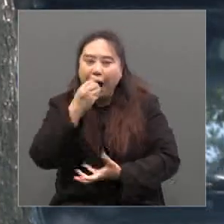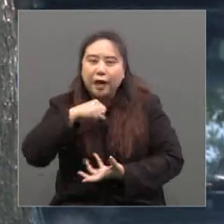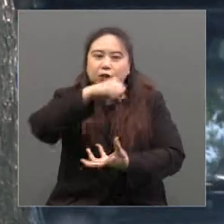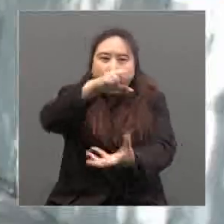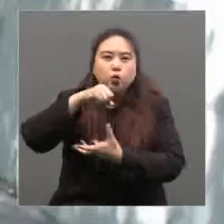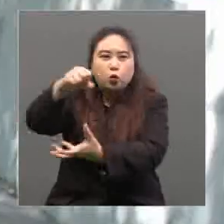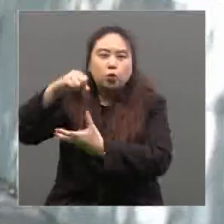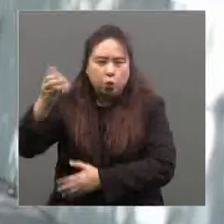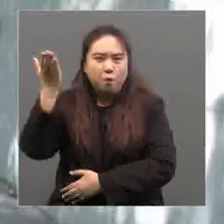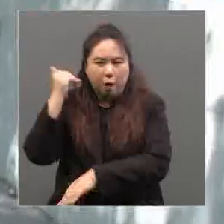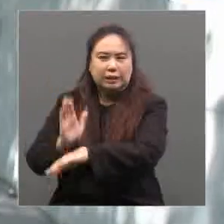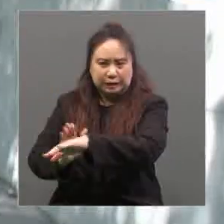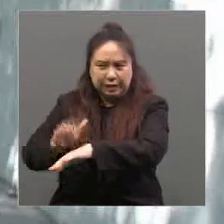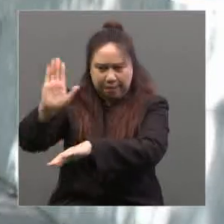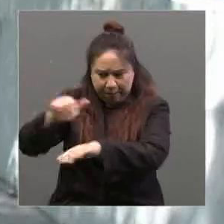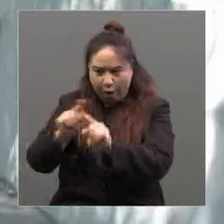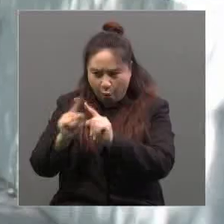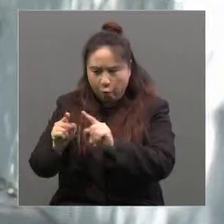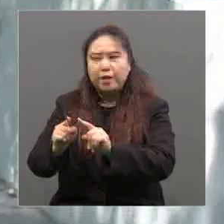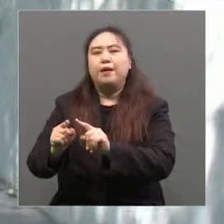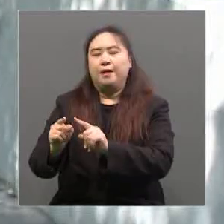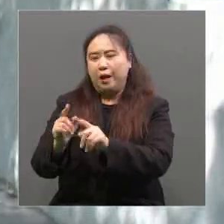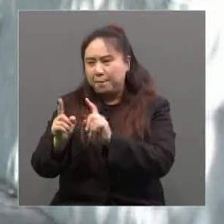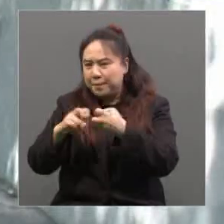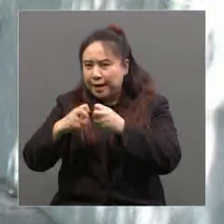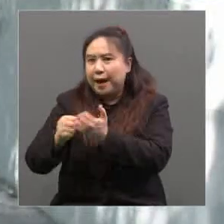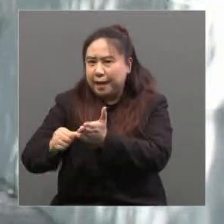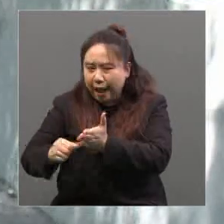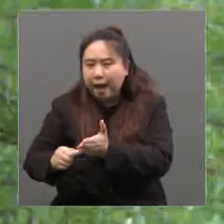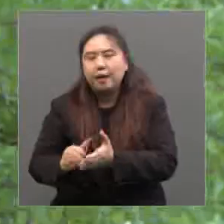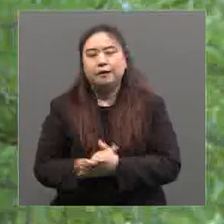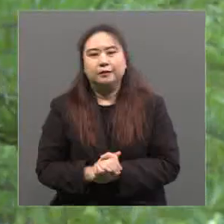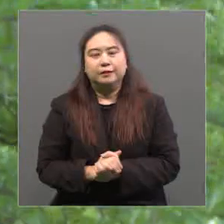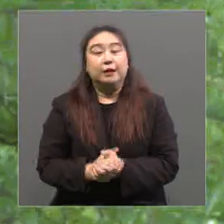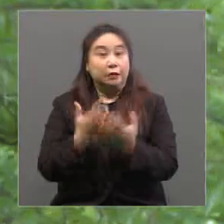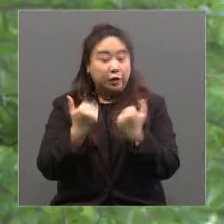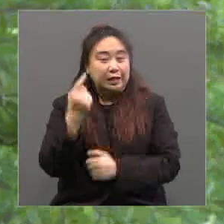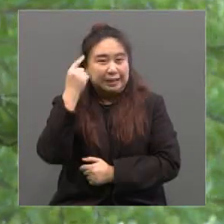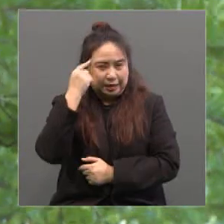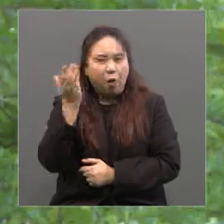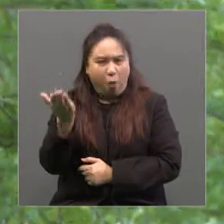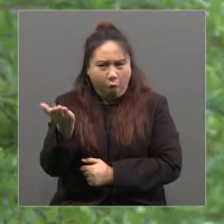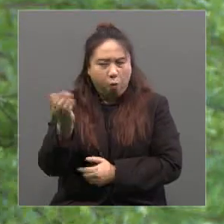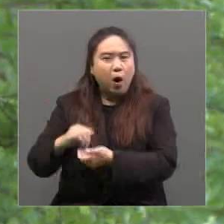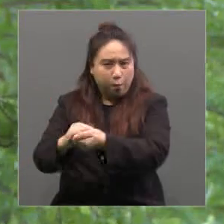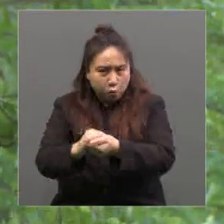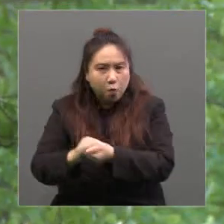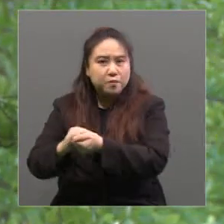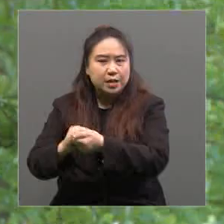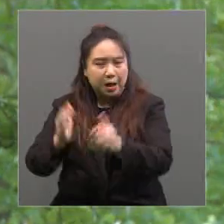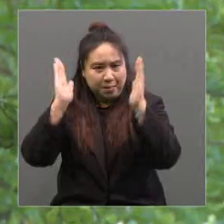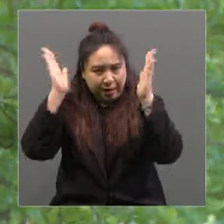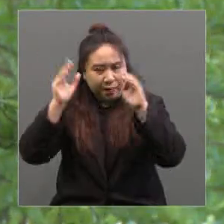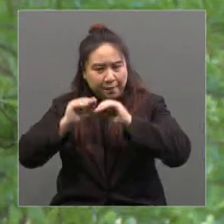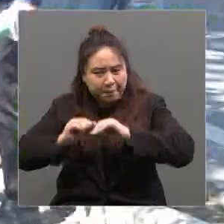ปัญหาร่วมกันแล้วนะครับแล้วก็ย้ำว่ากทมไม่ได้แก้ปัญหาด้วยการปราบปรามเป็นหลักแต่ก็จะมีการขอความร่วมมือและการประชาสัมพันธ์